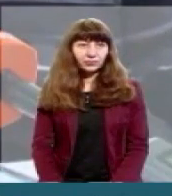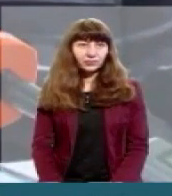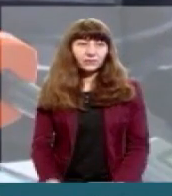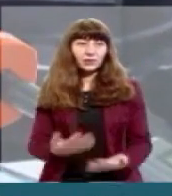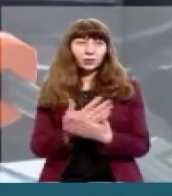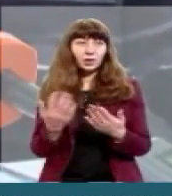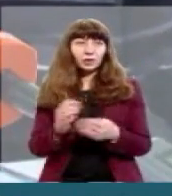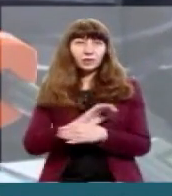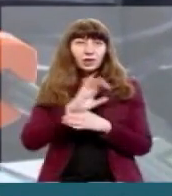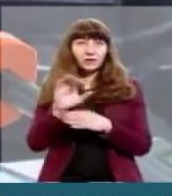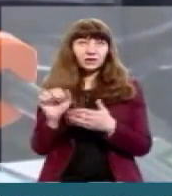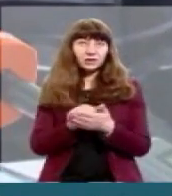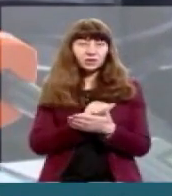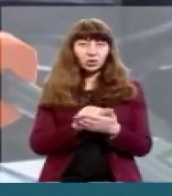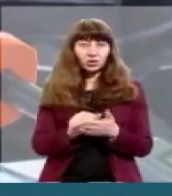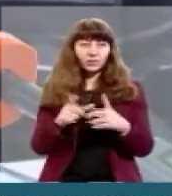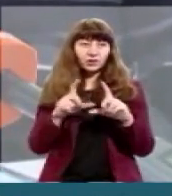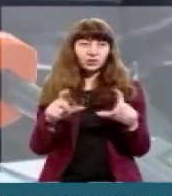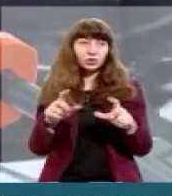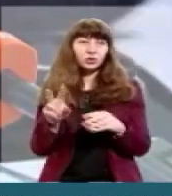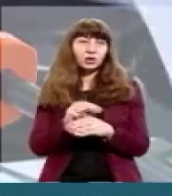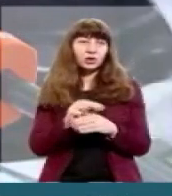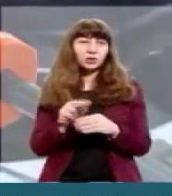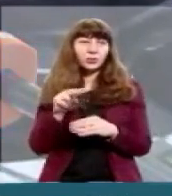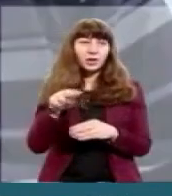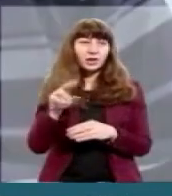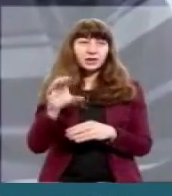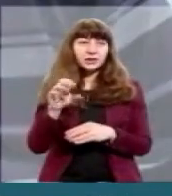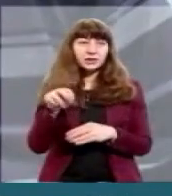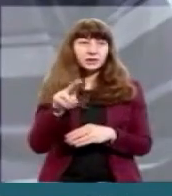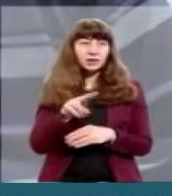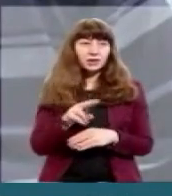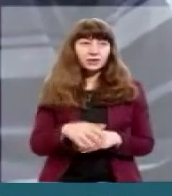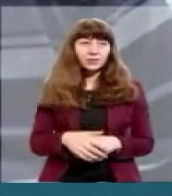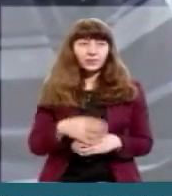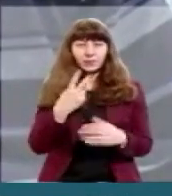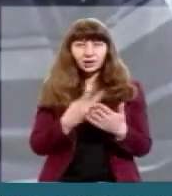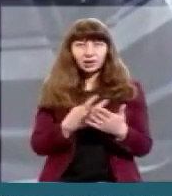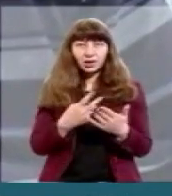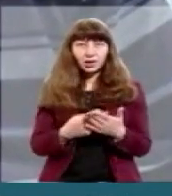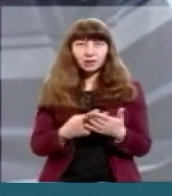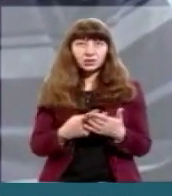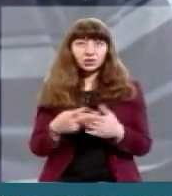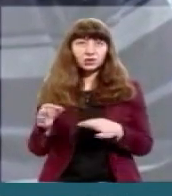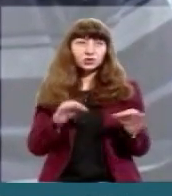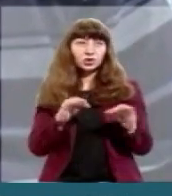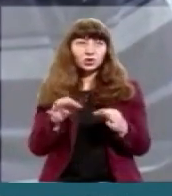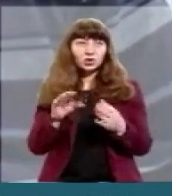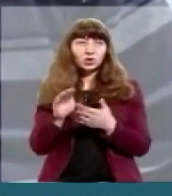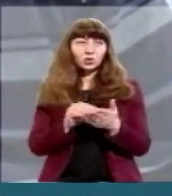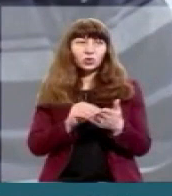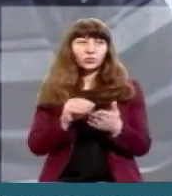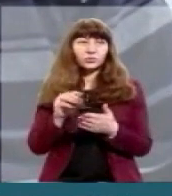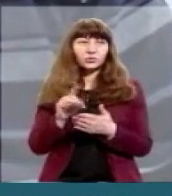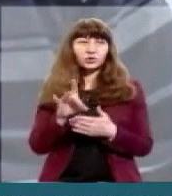в организацию, которая занимается корректировкой ПСД, на что получили ответ. Представленные чертежи по системе отопления являются копией